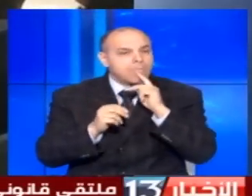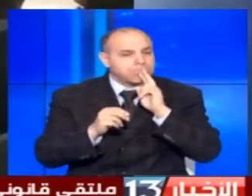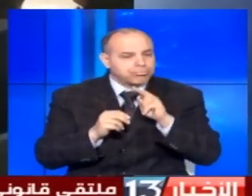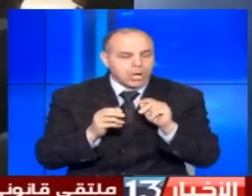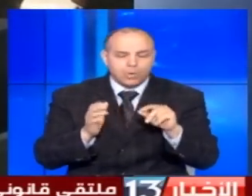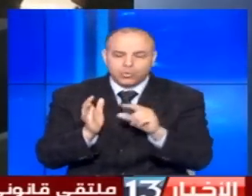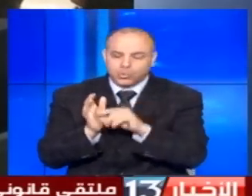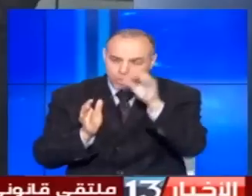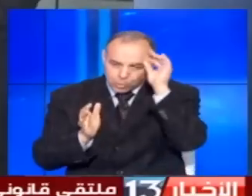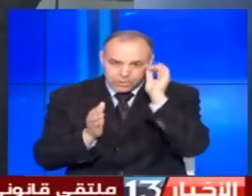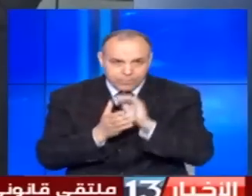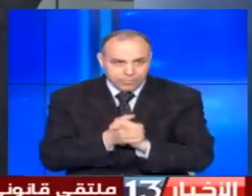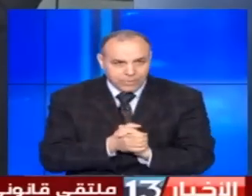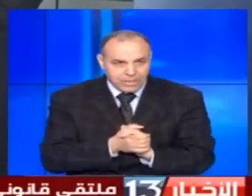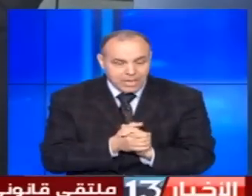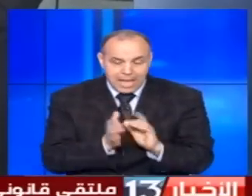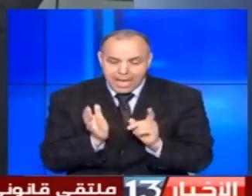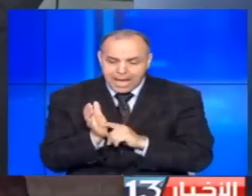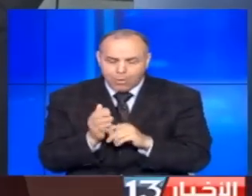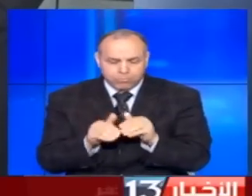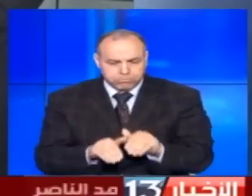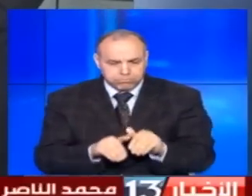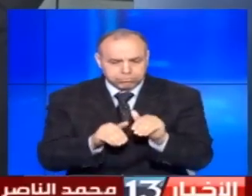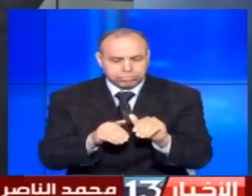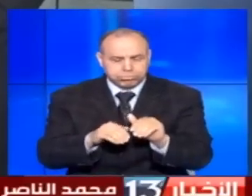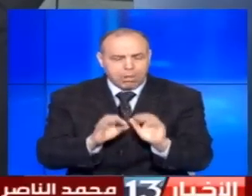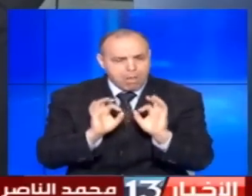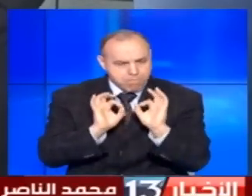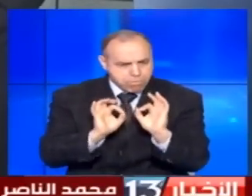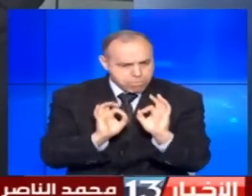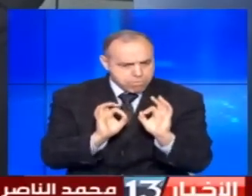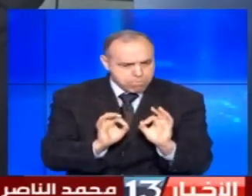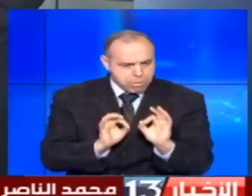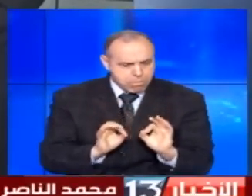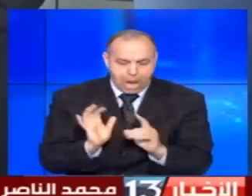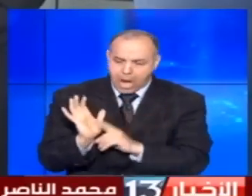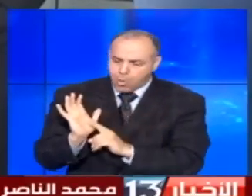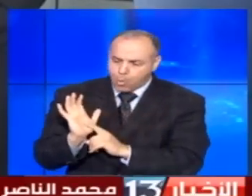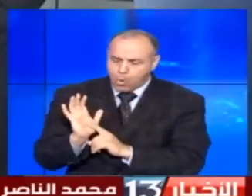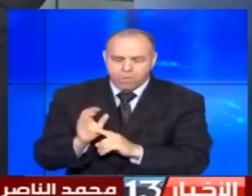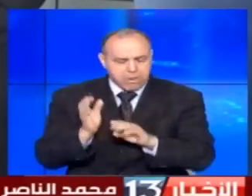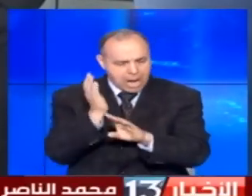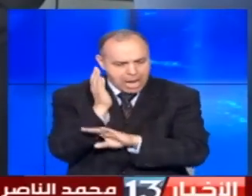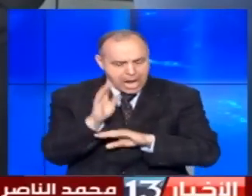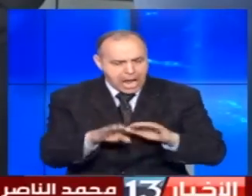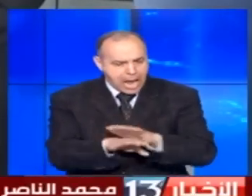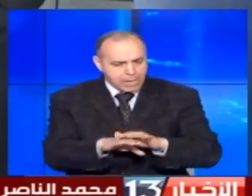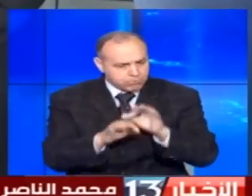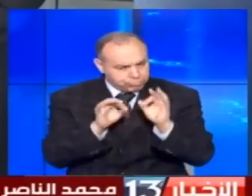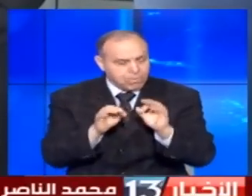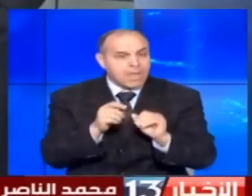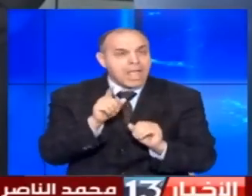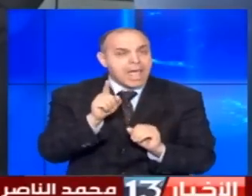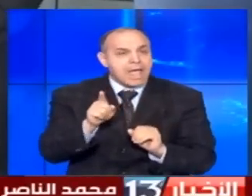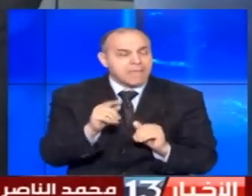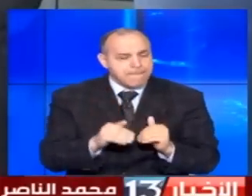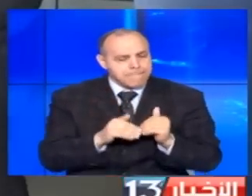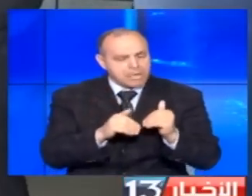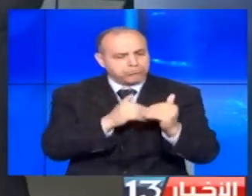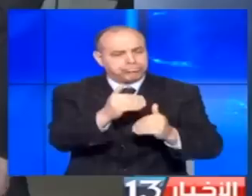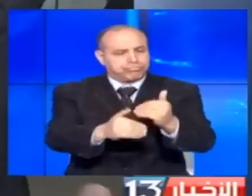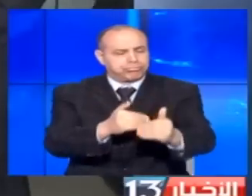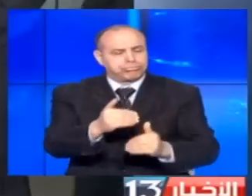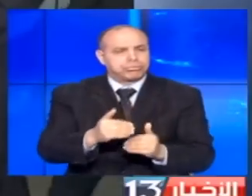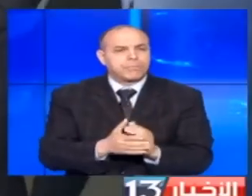دستور البلاد واذا كان القوانين تبدا مضبوطه ومعموله على قاعده وتكون عندها الجوده اللازمه هي اللي باش تستمر